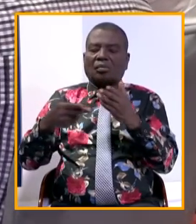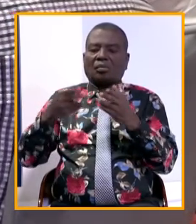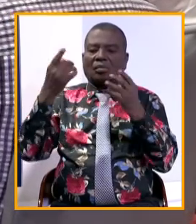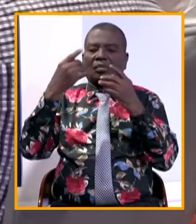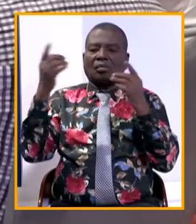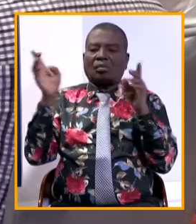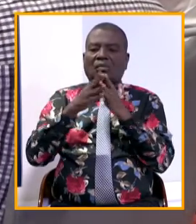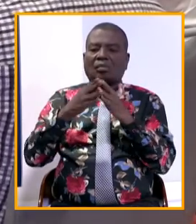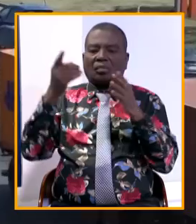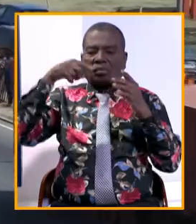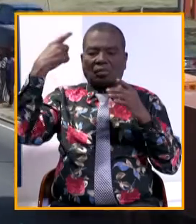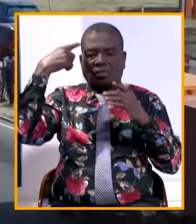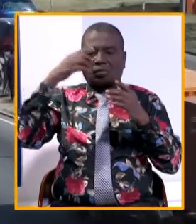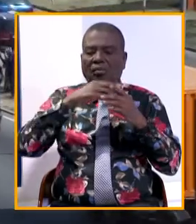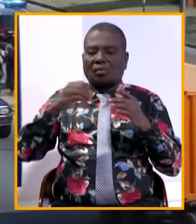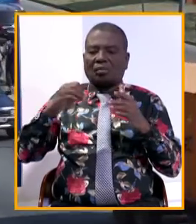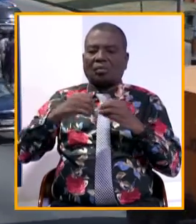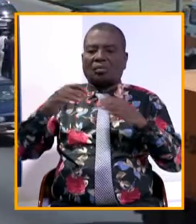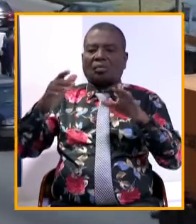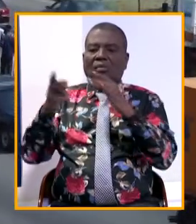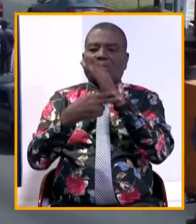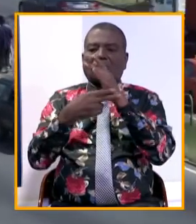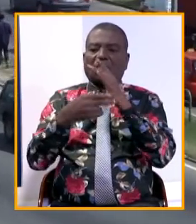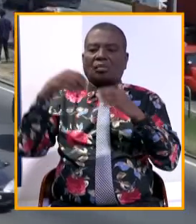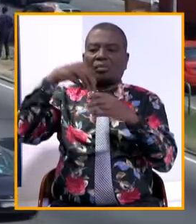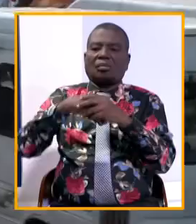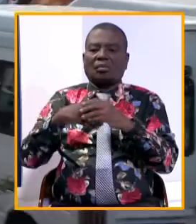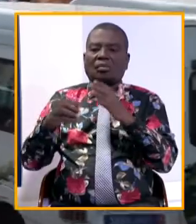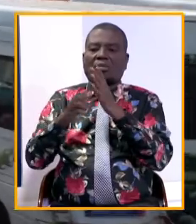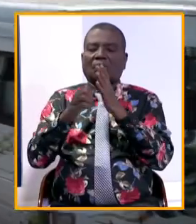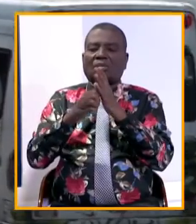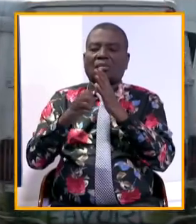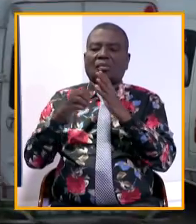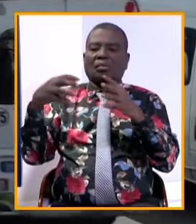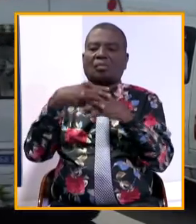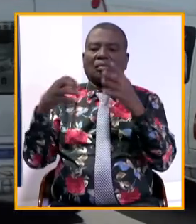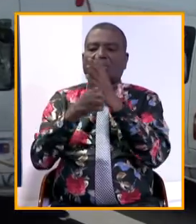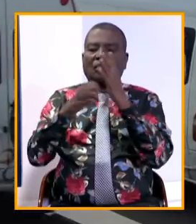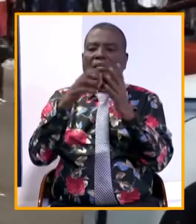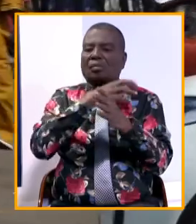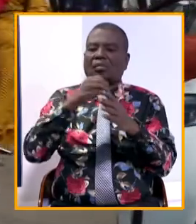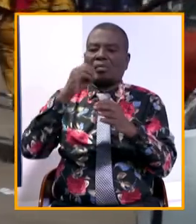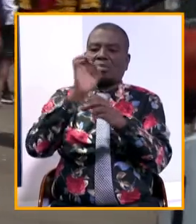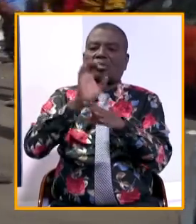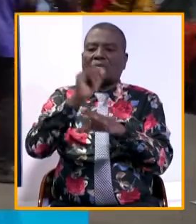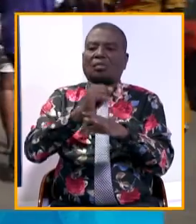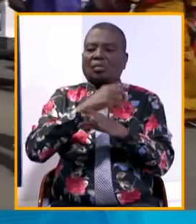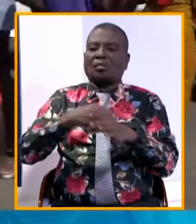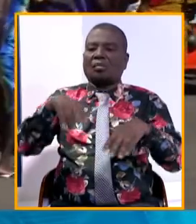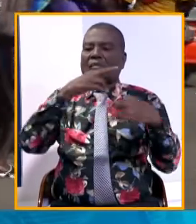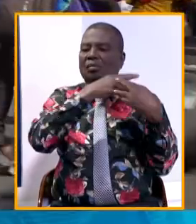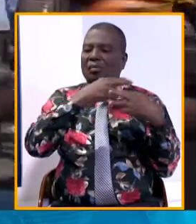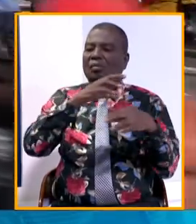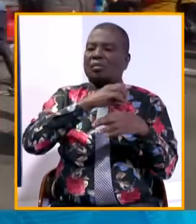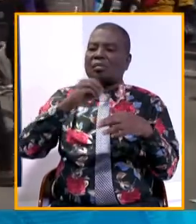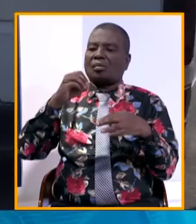politique d'expansion des banques. Au sein de l'Union économique et monétaire ouest-africaine, la Côte d'Ivoire est le leader des paiements digitaux